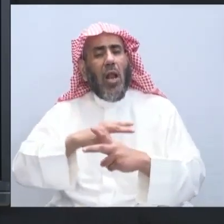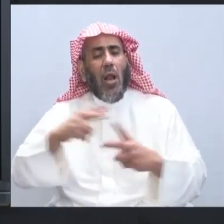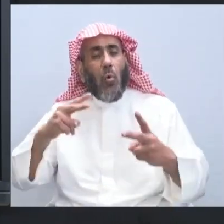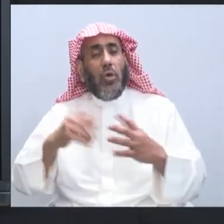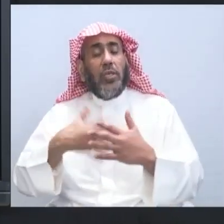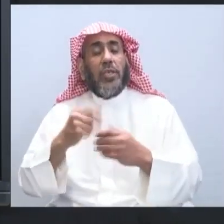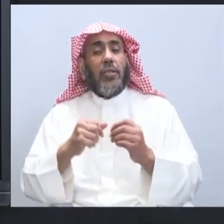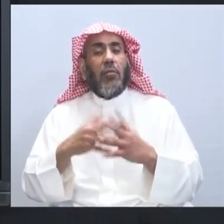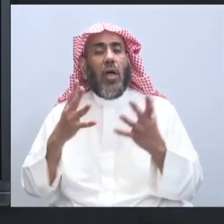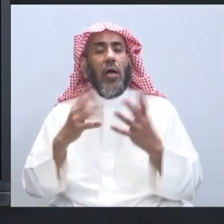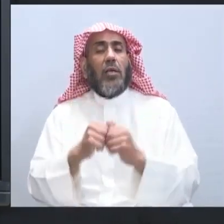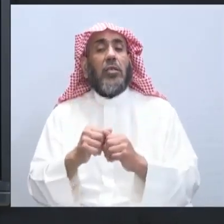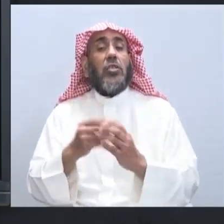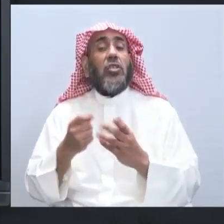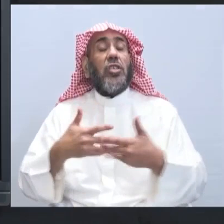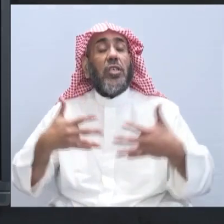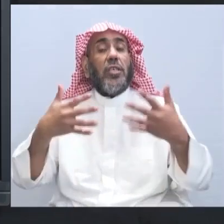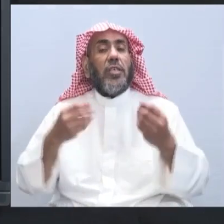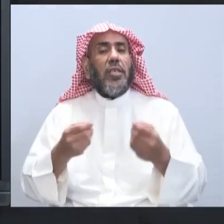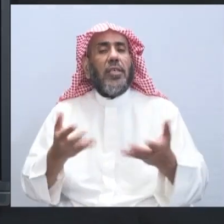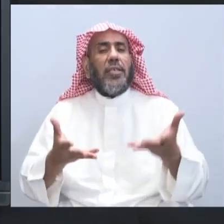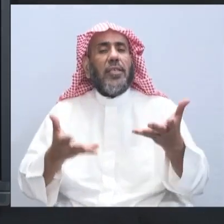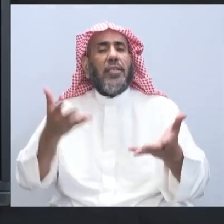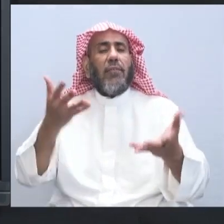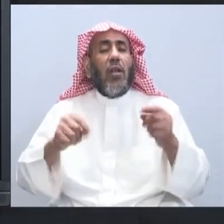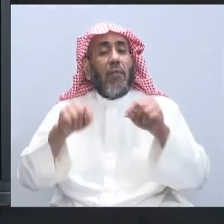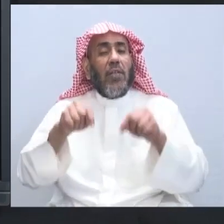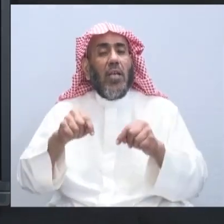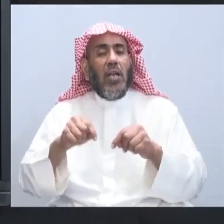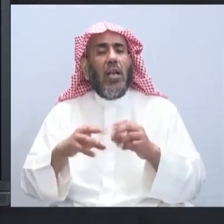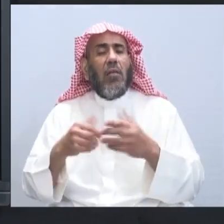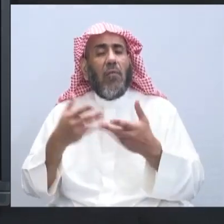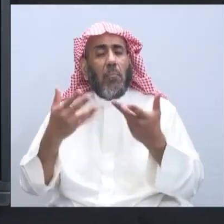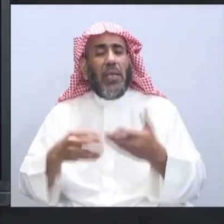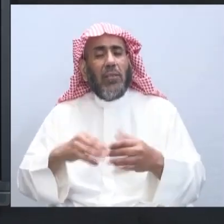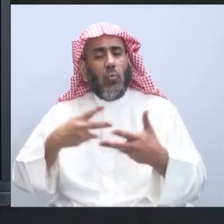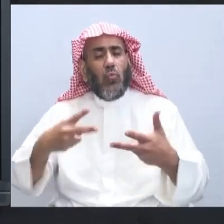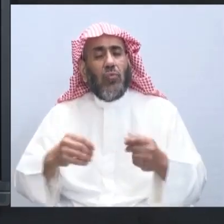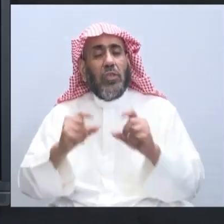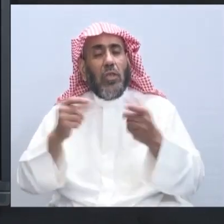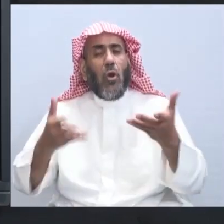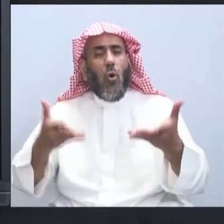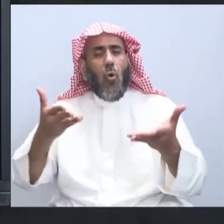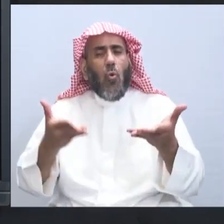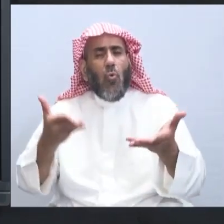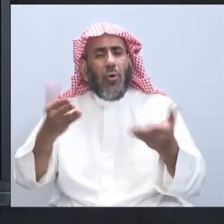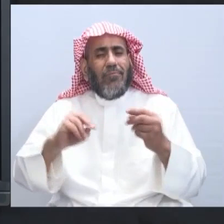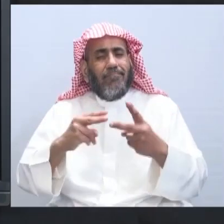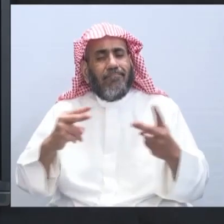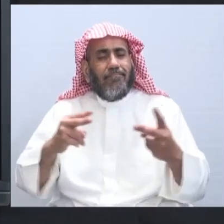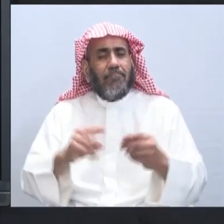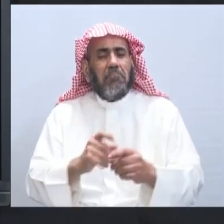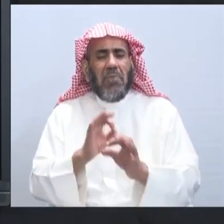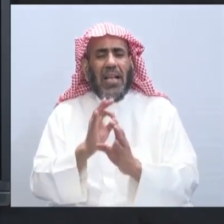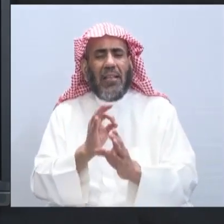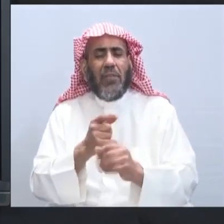ظهر في الشعر ما يسمى بشعر التفعيله وهنا يكون الوزن موجود لكن تعدد التفعيلات في البيت الواحد او في الشطر الواحد وايضا لا يلتزم